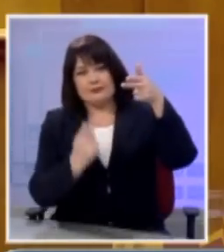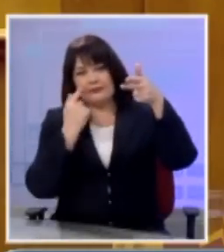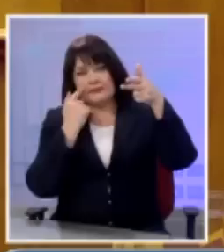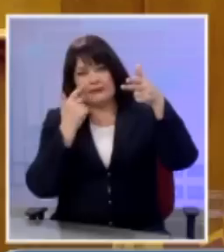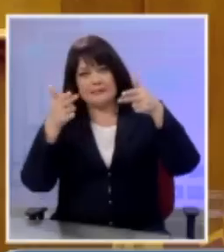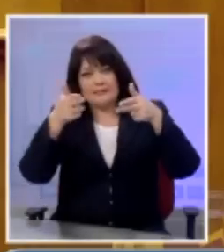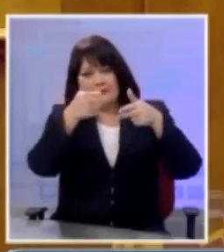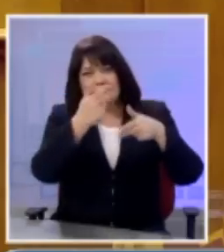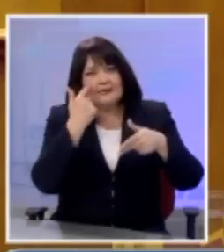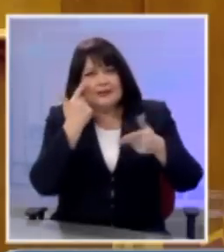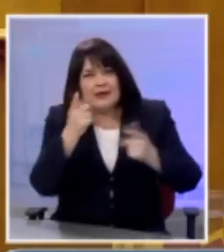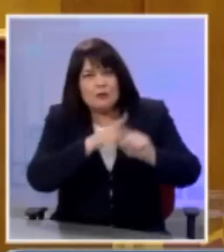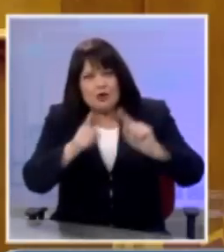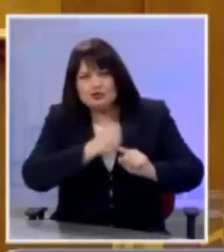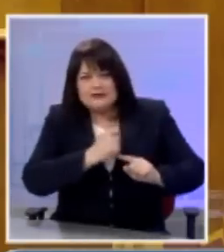πιστεύουν.